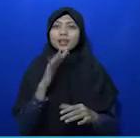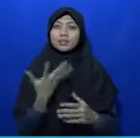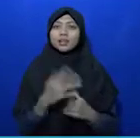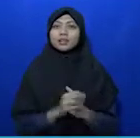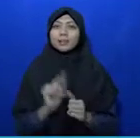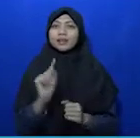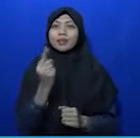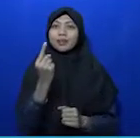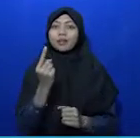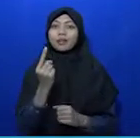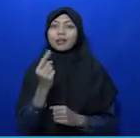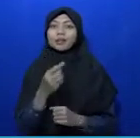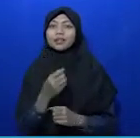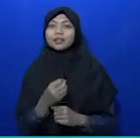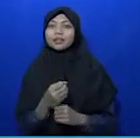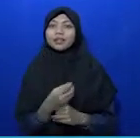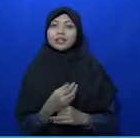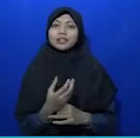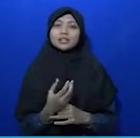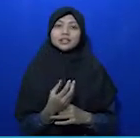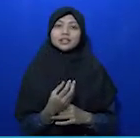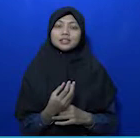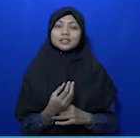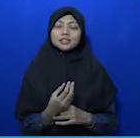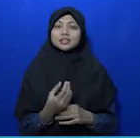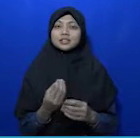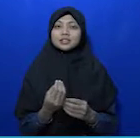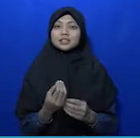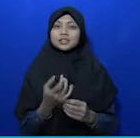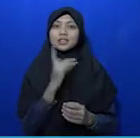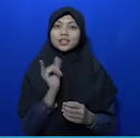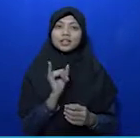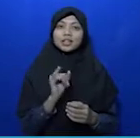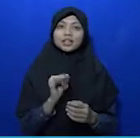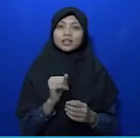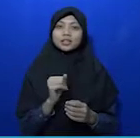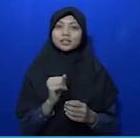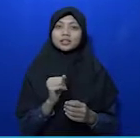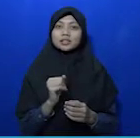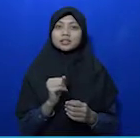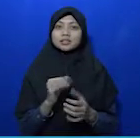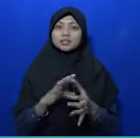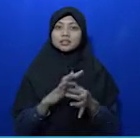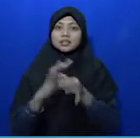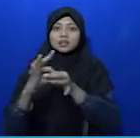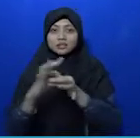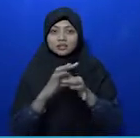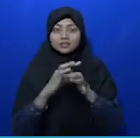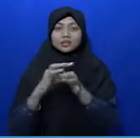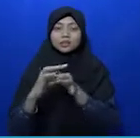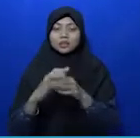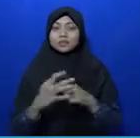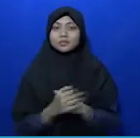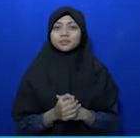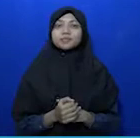utamanya itu adalah bagaimana menyelesaikan yang namanya participating interest rate. Nanti saya akan jelaskan apa itu PI di